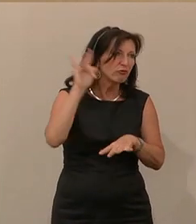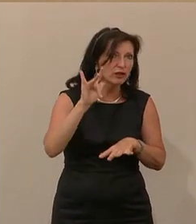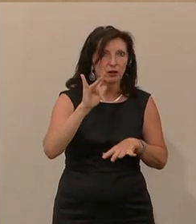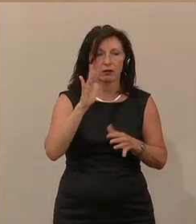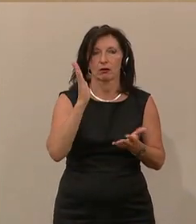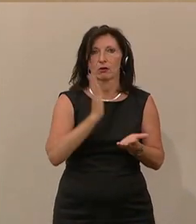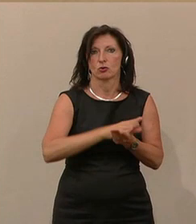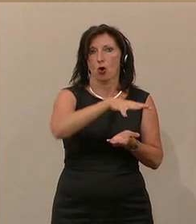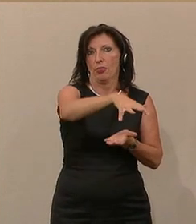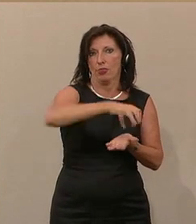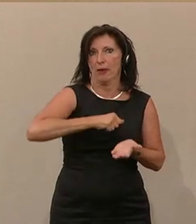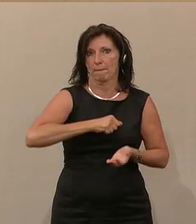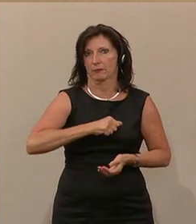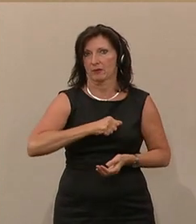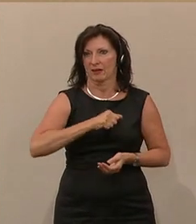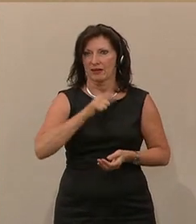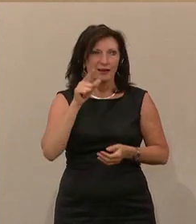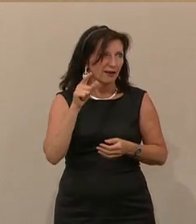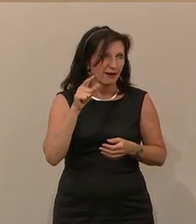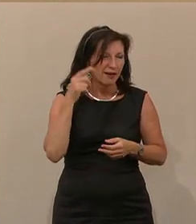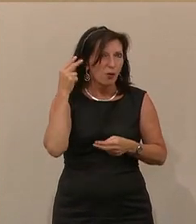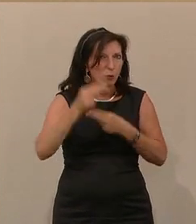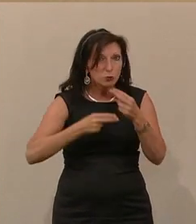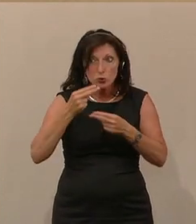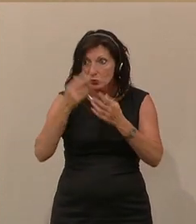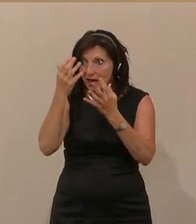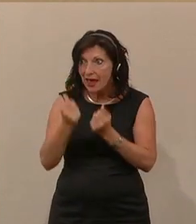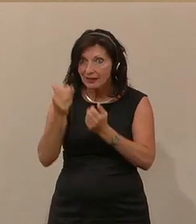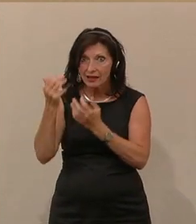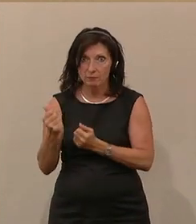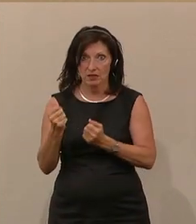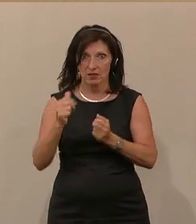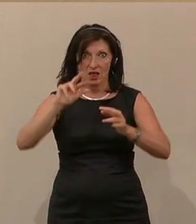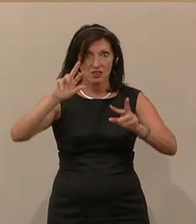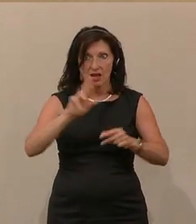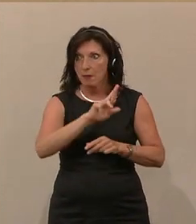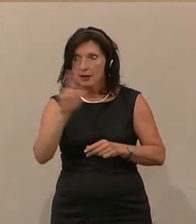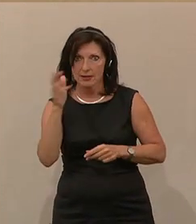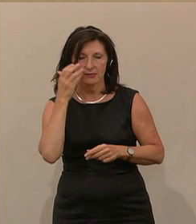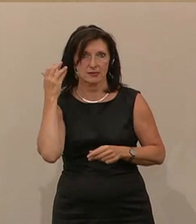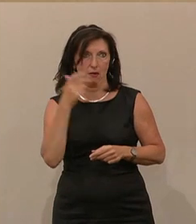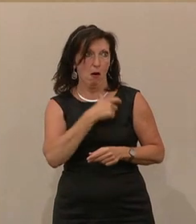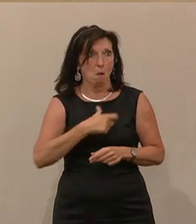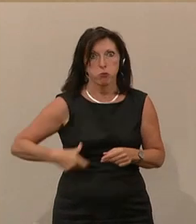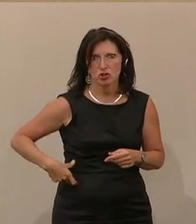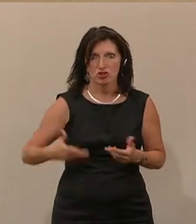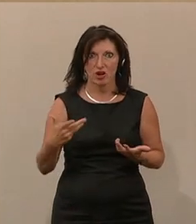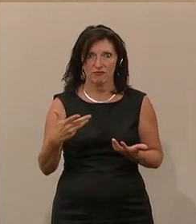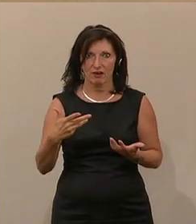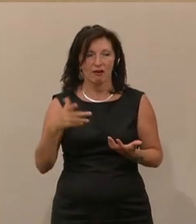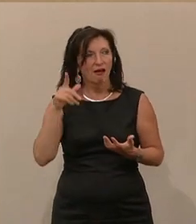denn sie müssen sensibelste ermittlungsdaten über rechtsextreme über wissenschaften über terroristische